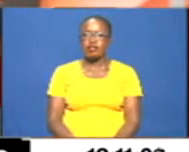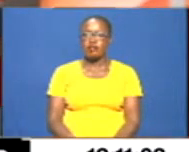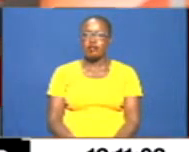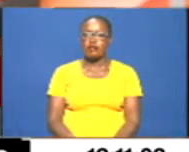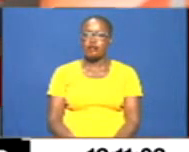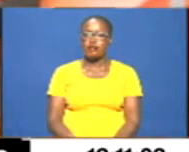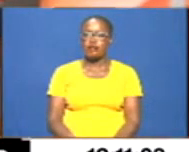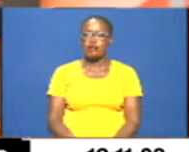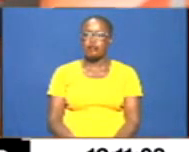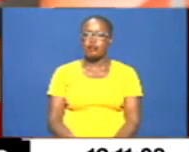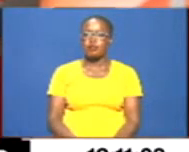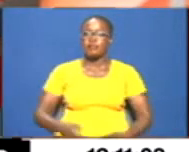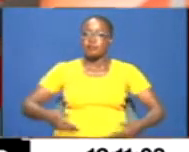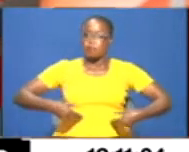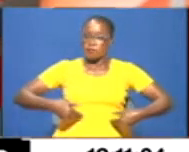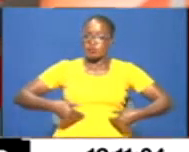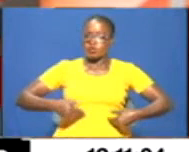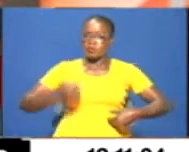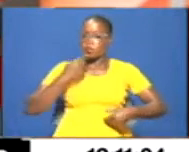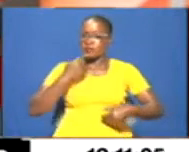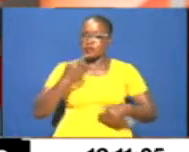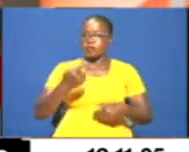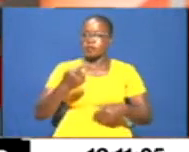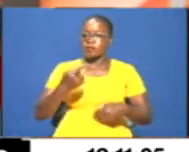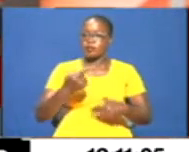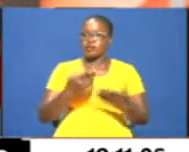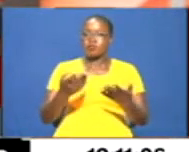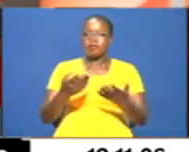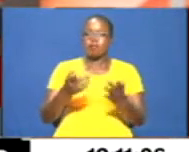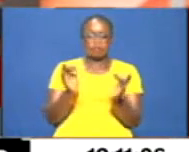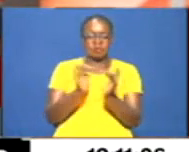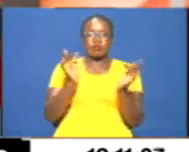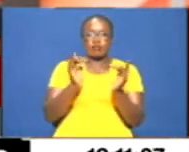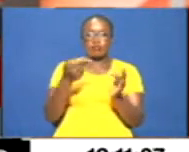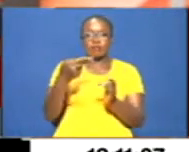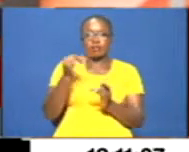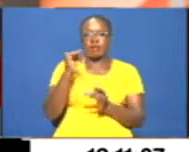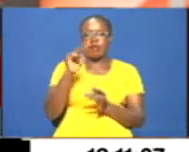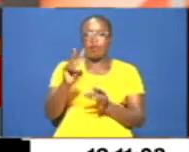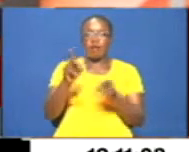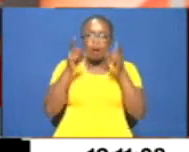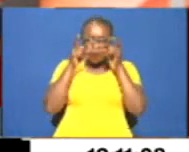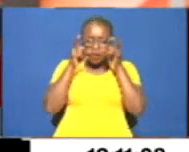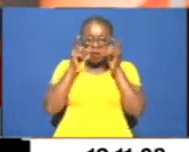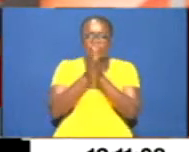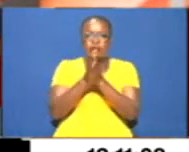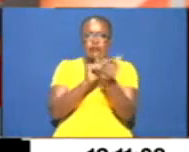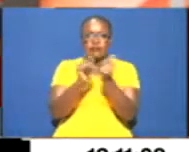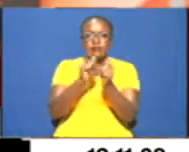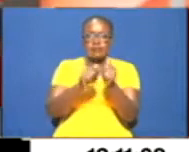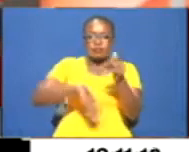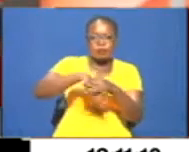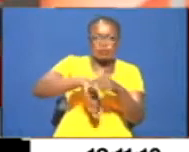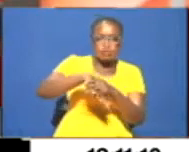kwamba jumla ya vijana 100 walijitokeza kupimwa virusi vya HIV na ugonjwa wa ukimwi wakati wa mashindano ya soka katika